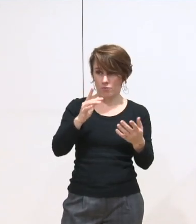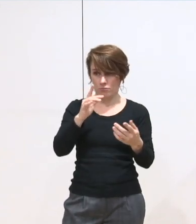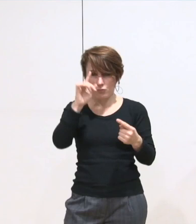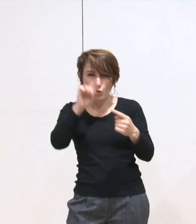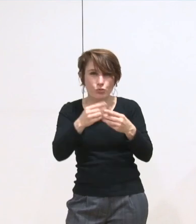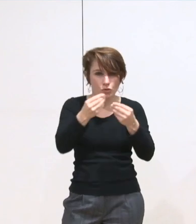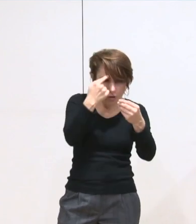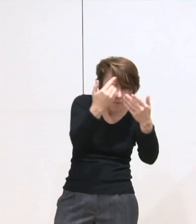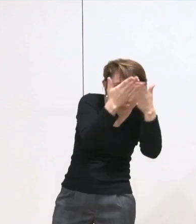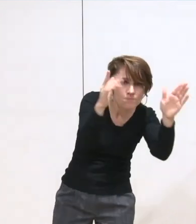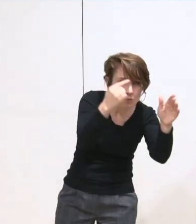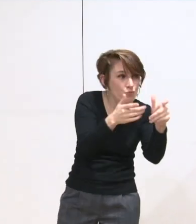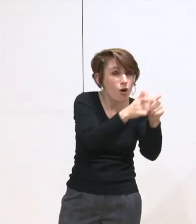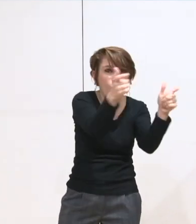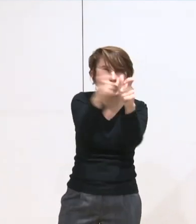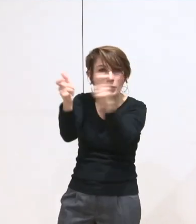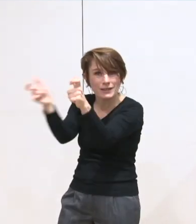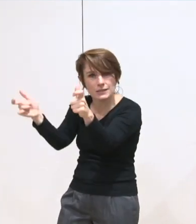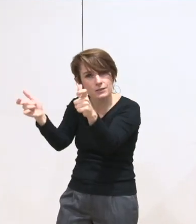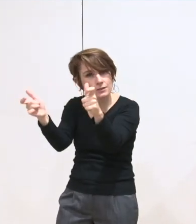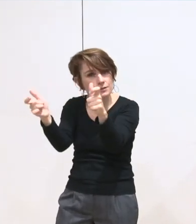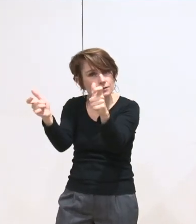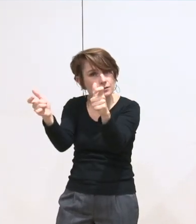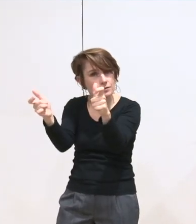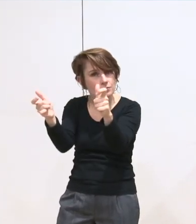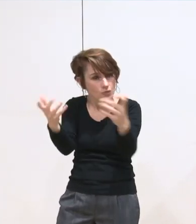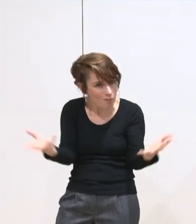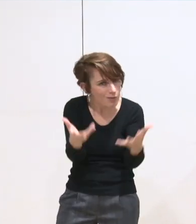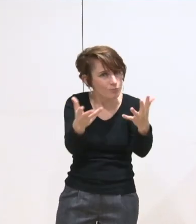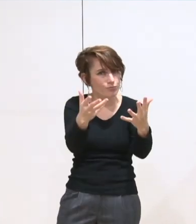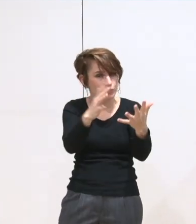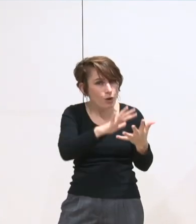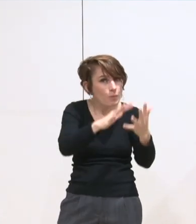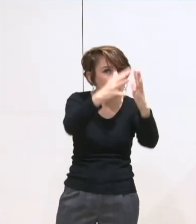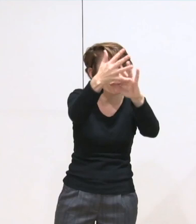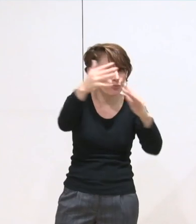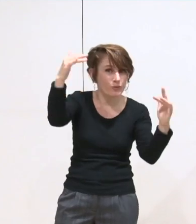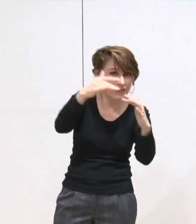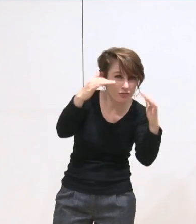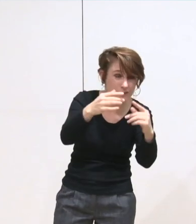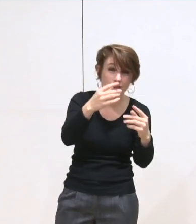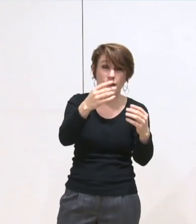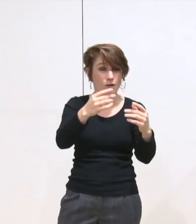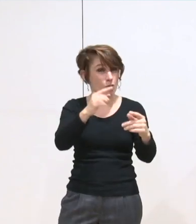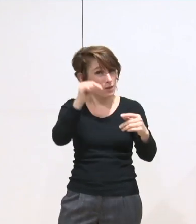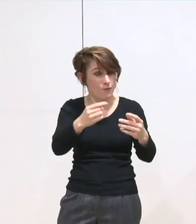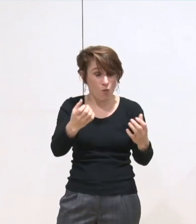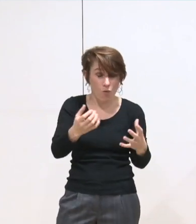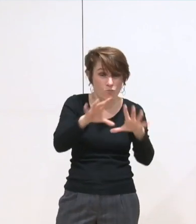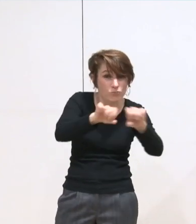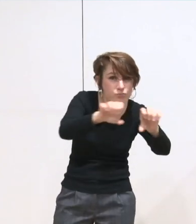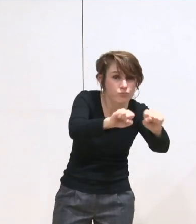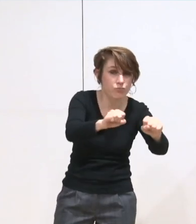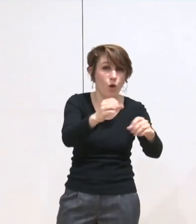entreprises, moyennant des garanties d'État, un contrat pour l'avenir, bon pour l'environnement, bon pour l'emploi et bon pour la